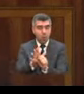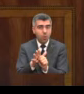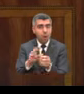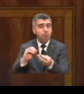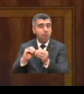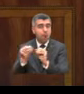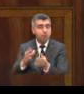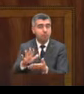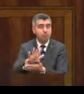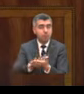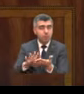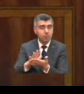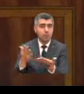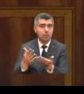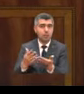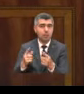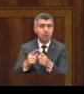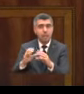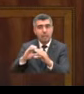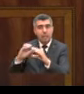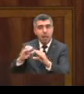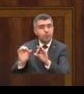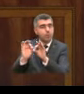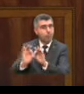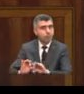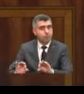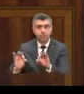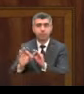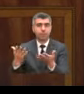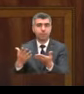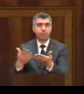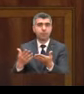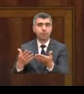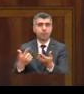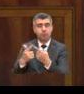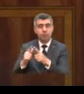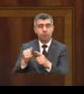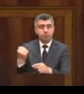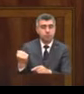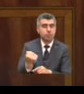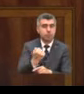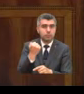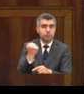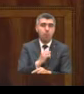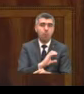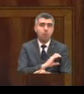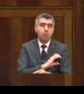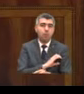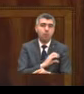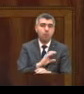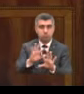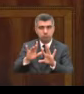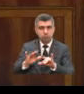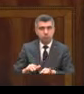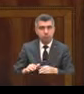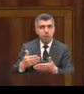عدة، منها انعدام التواصل الجيد وسوء التبليغ كذلك، والتأخر في بث الشكاوي، وكذلك فيما